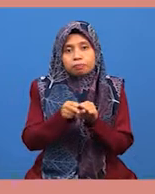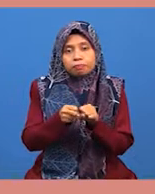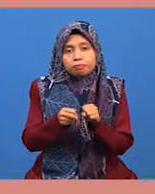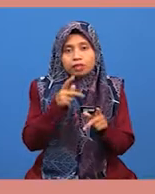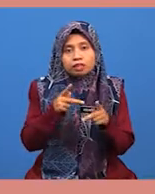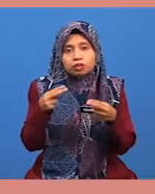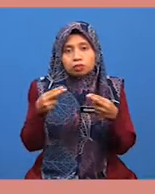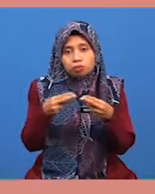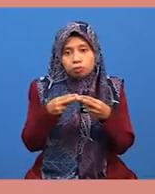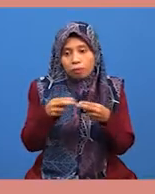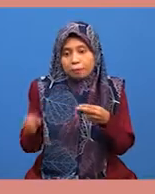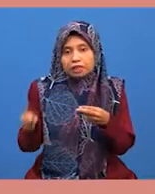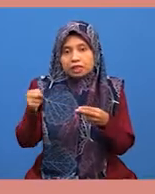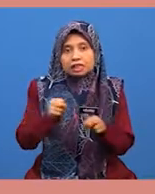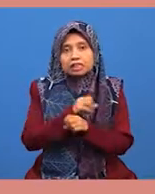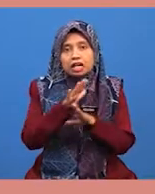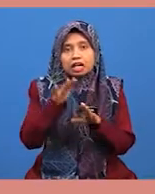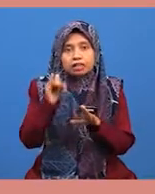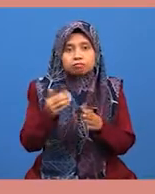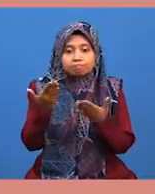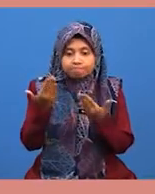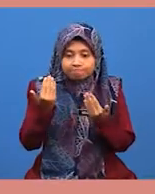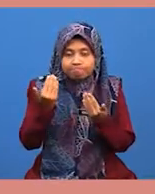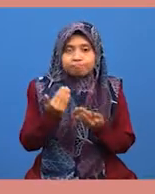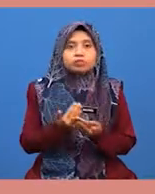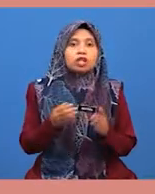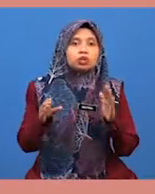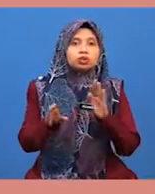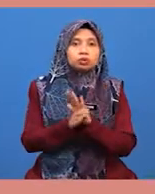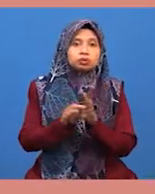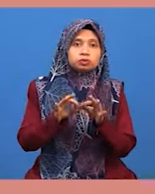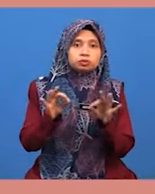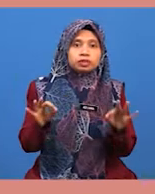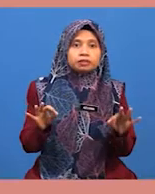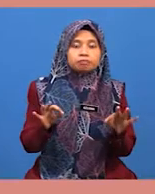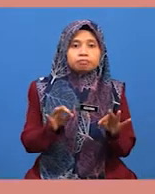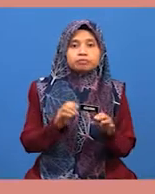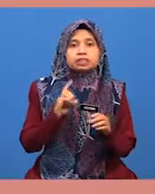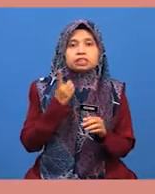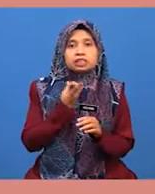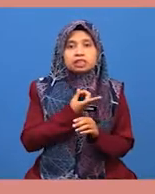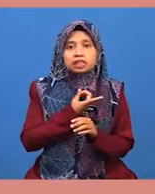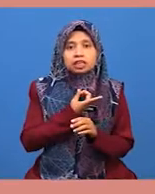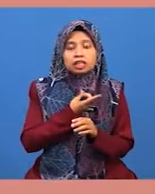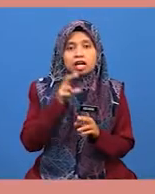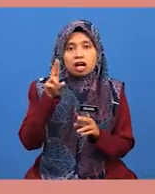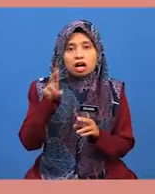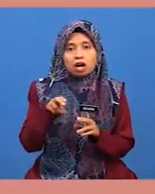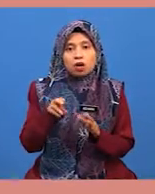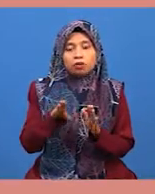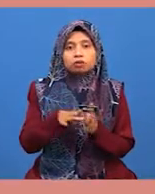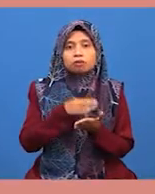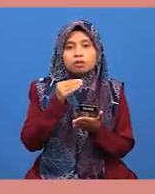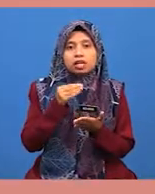hubung pancangan keterangan harapan. Contoh ayat, kita harus